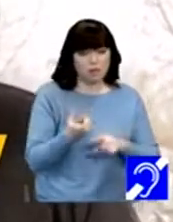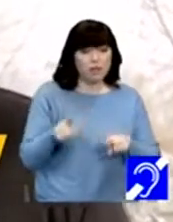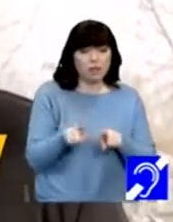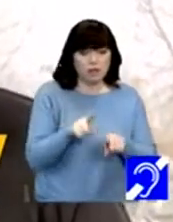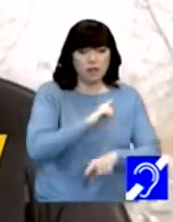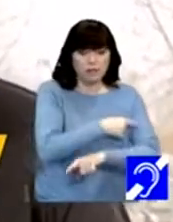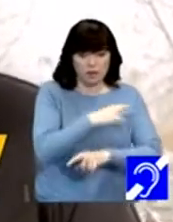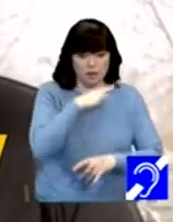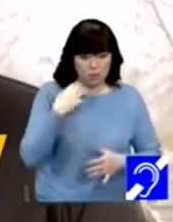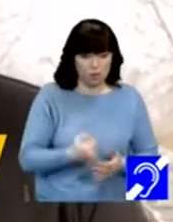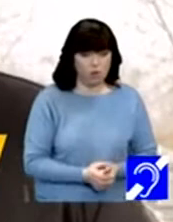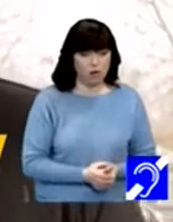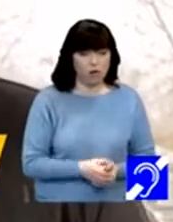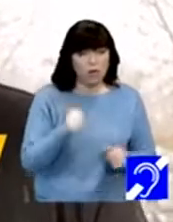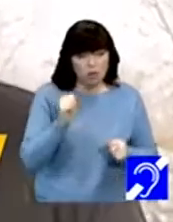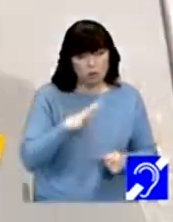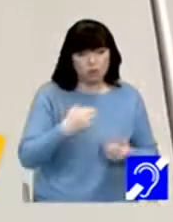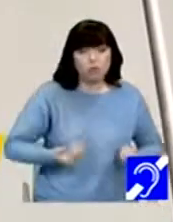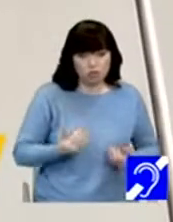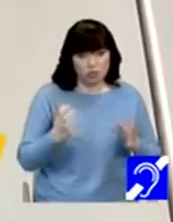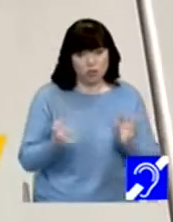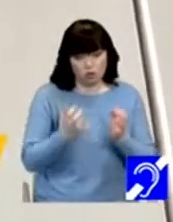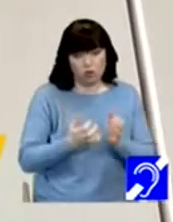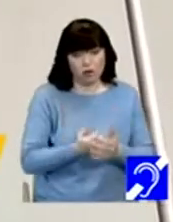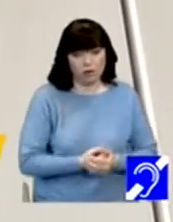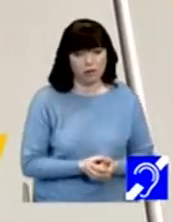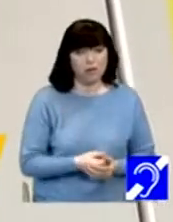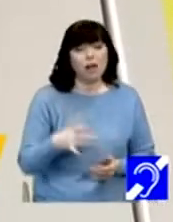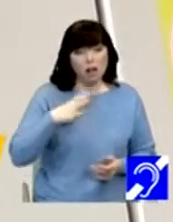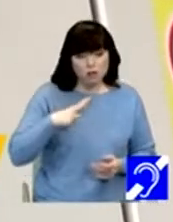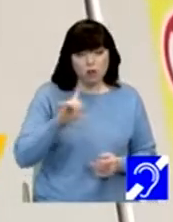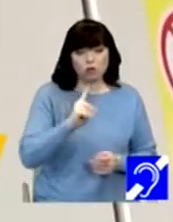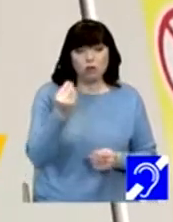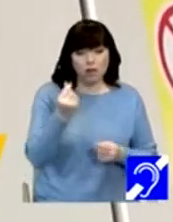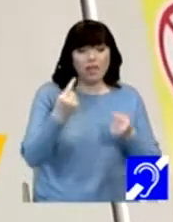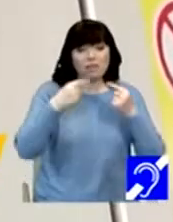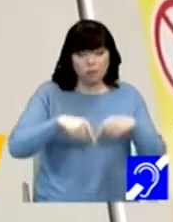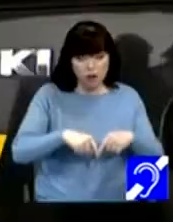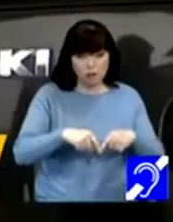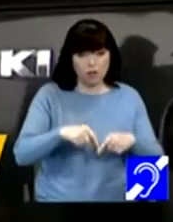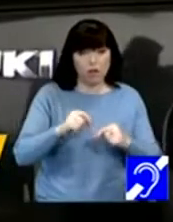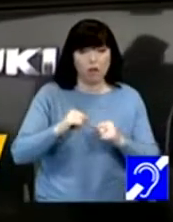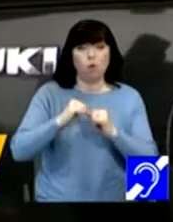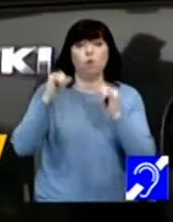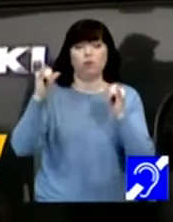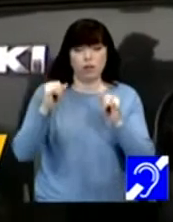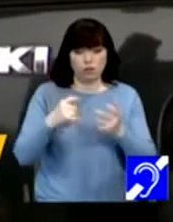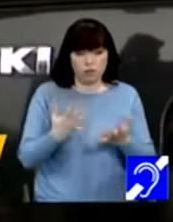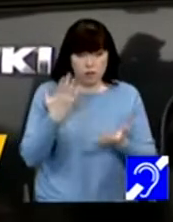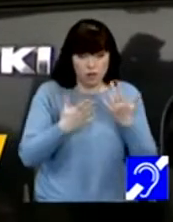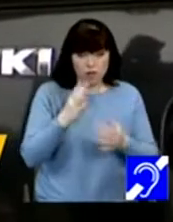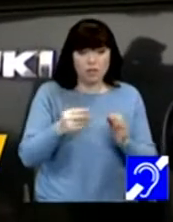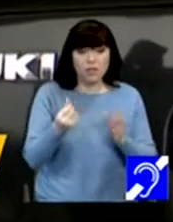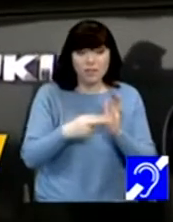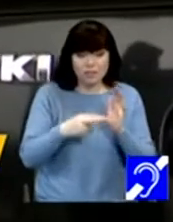az élet. Legalábbis ebben reménykedünk. Cum se așteaptă ca inflația să crească dacă prețul petrolului va trece de 100 de dolari